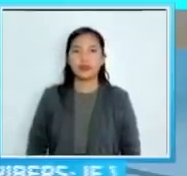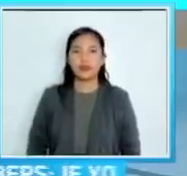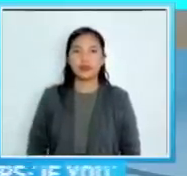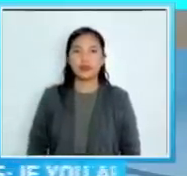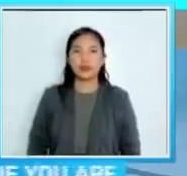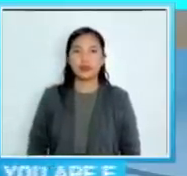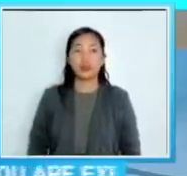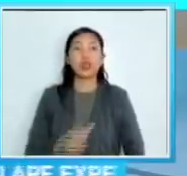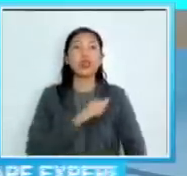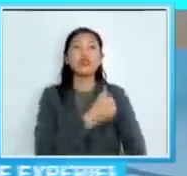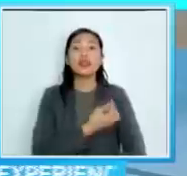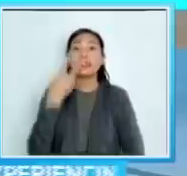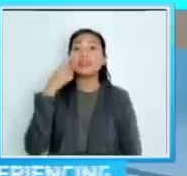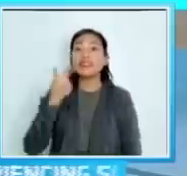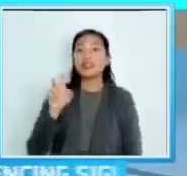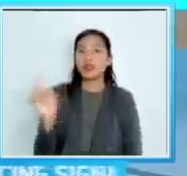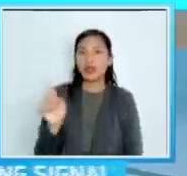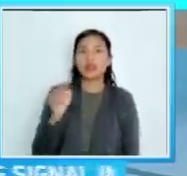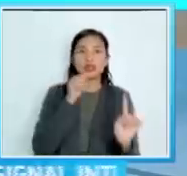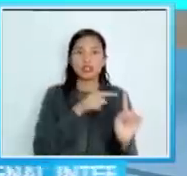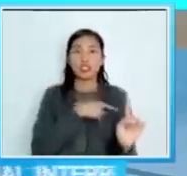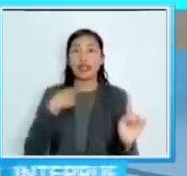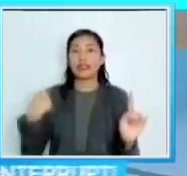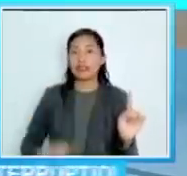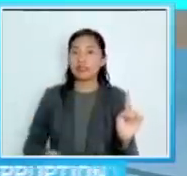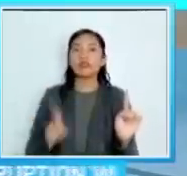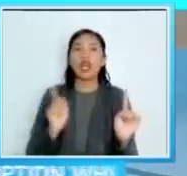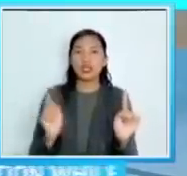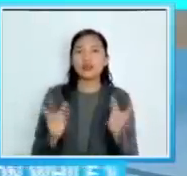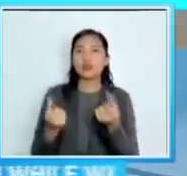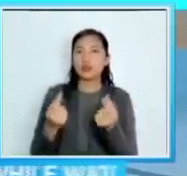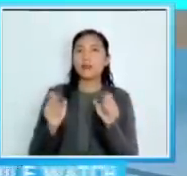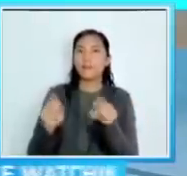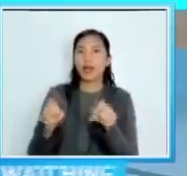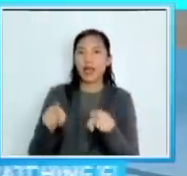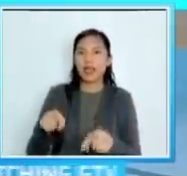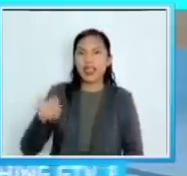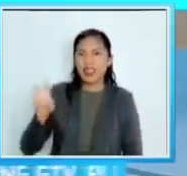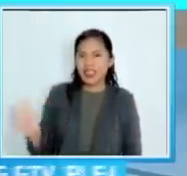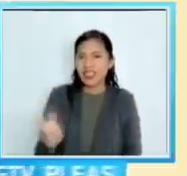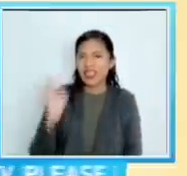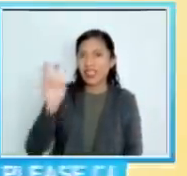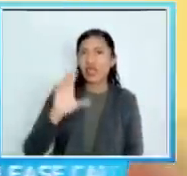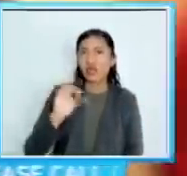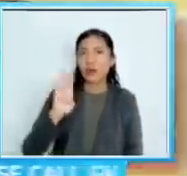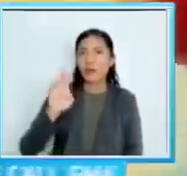ang pagbebenta ng isang Chinese national ng Cobra sa Binondo, Maynila. Balitang hatid ni John Consulta.